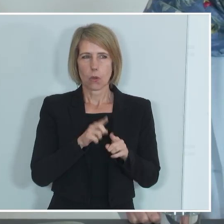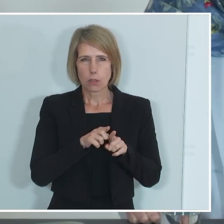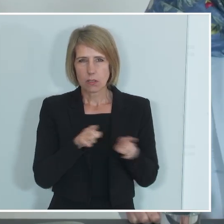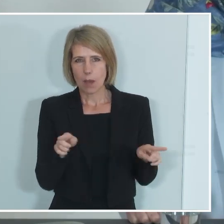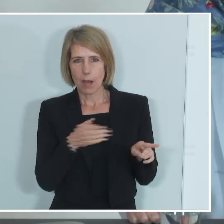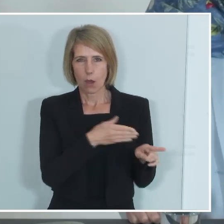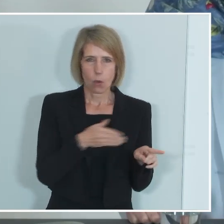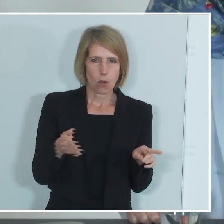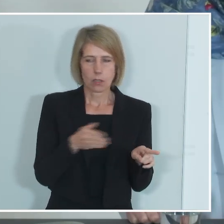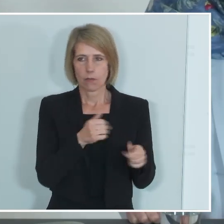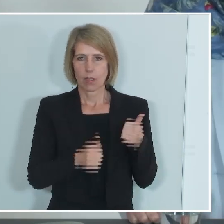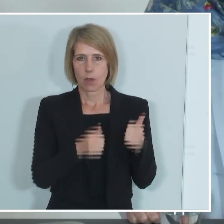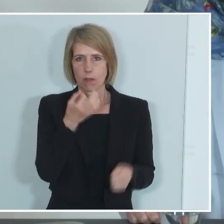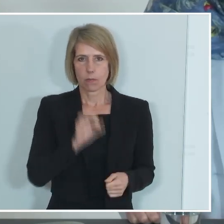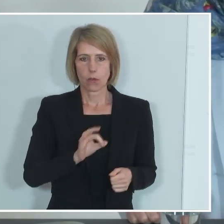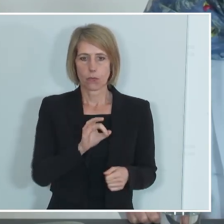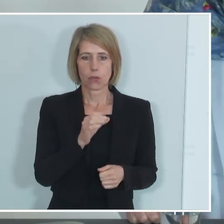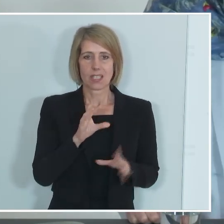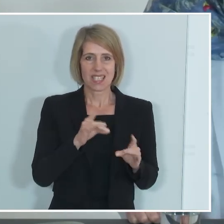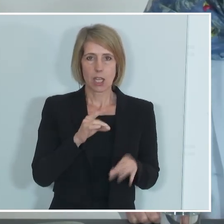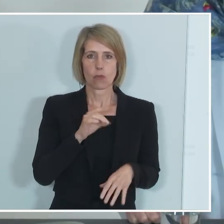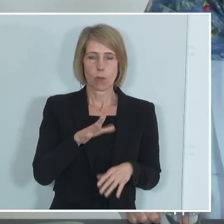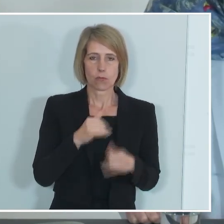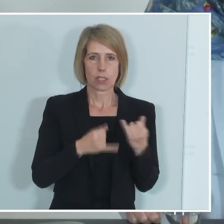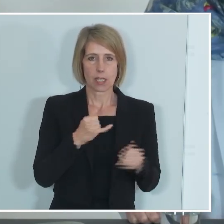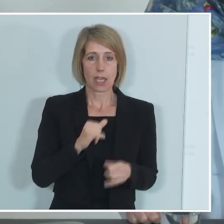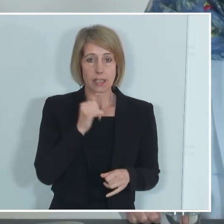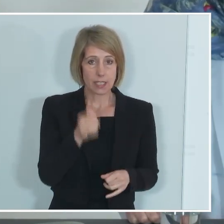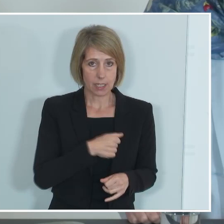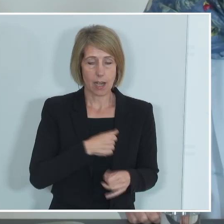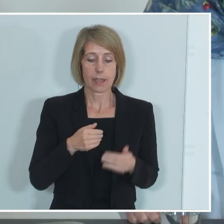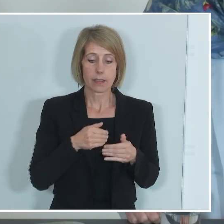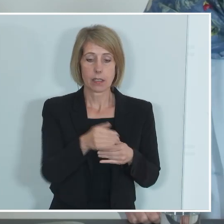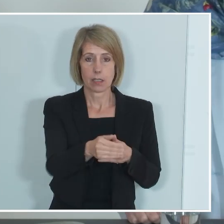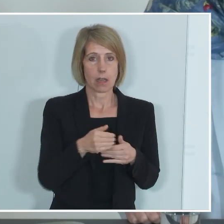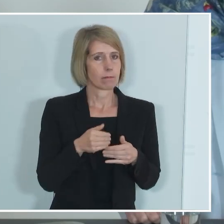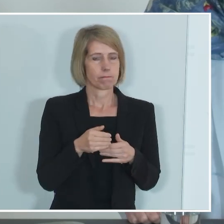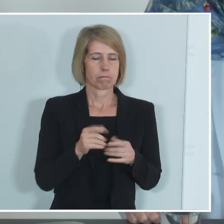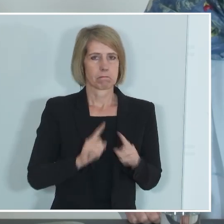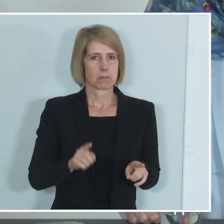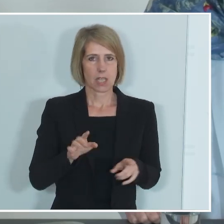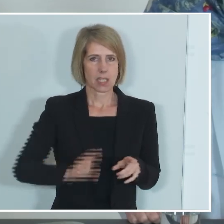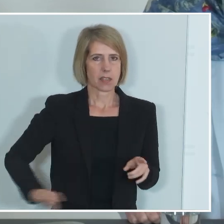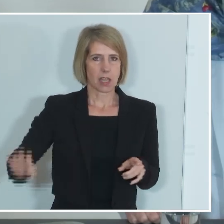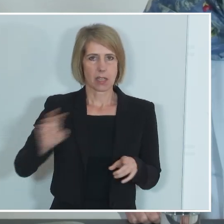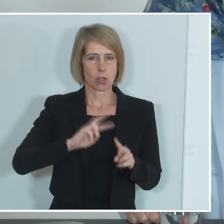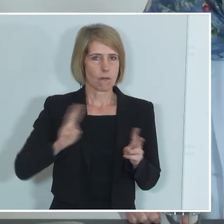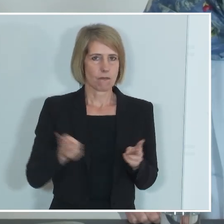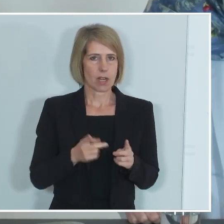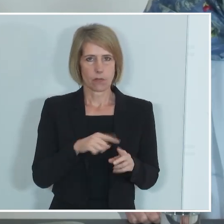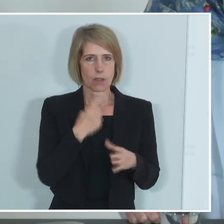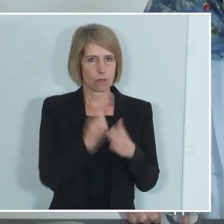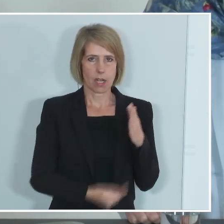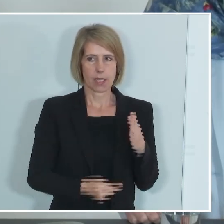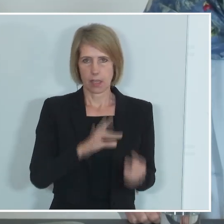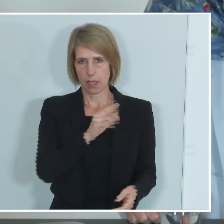die Wettbewerbsfähigkeit für die nächsten 10 bis 15 Jahre sicherzustellen, dann verlieren wir gegenüber anderen Regionen der Welt an Attraktivität.